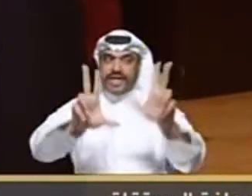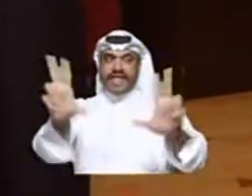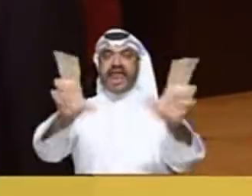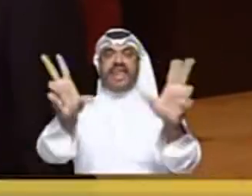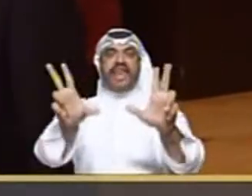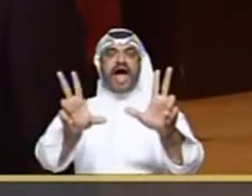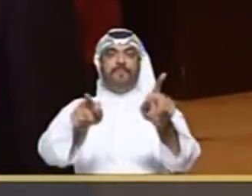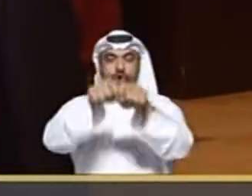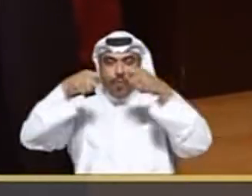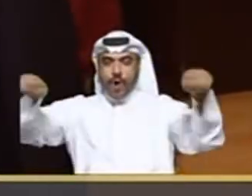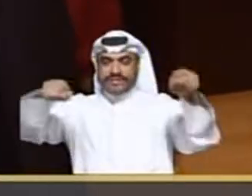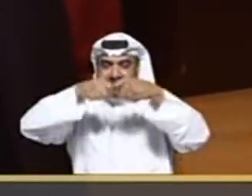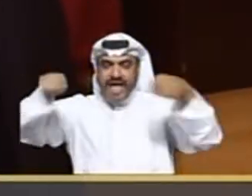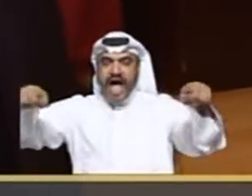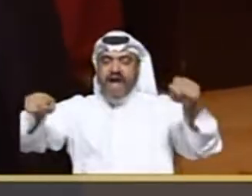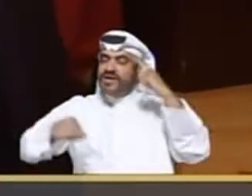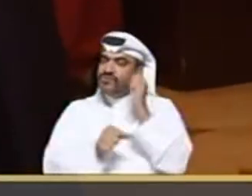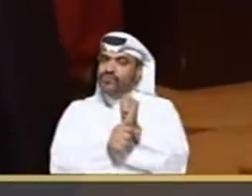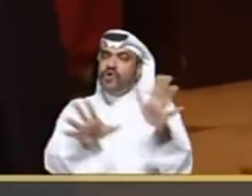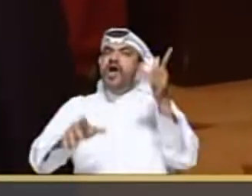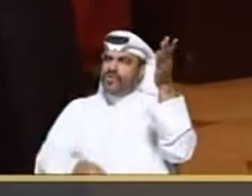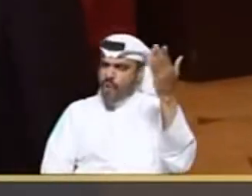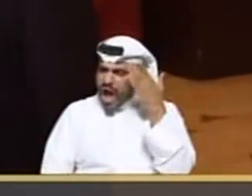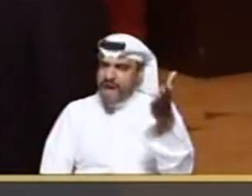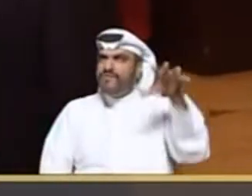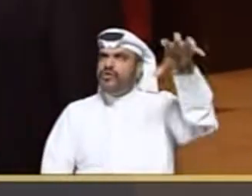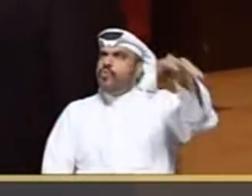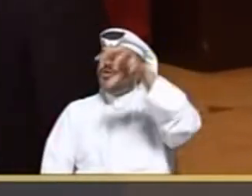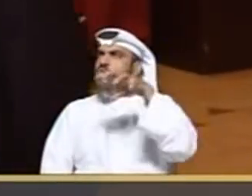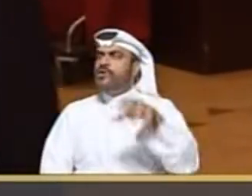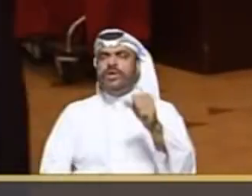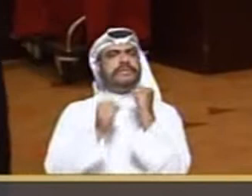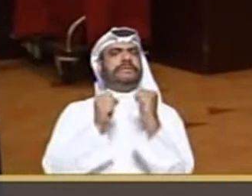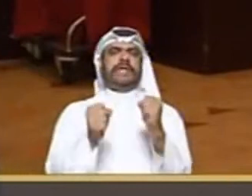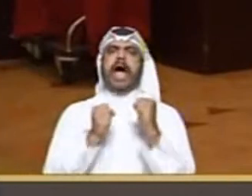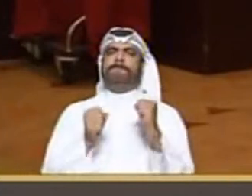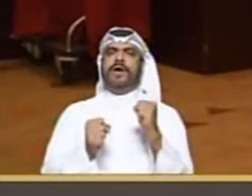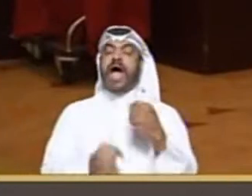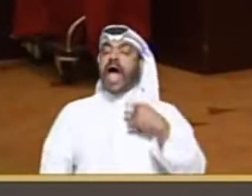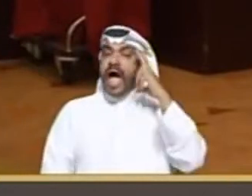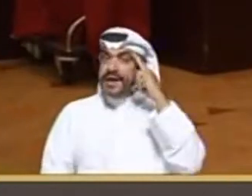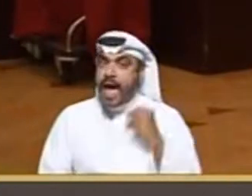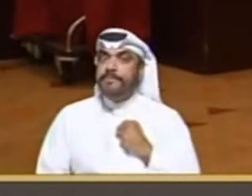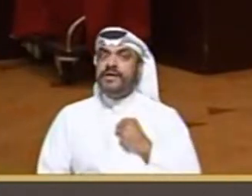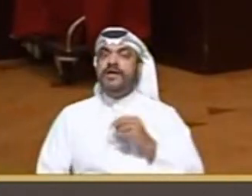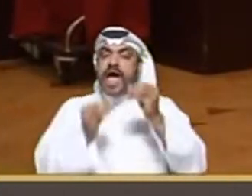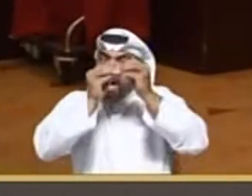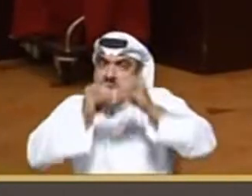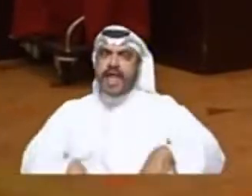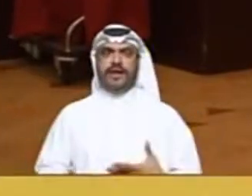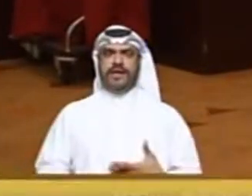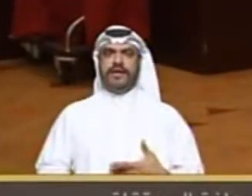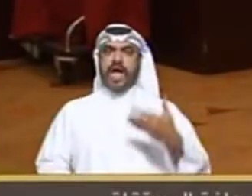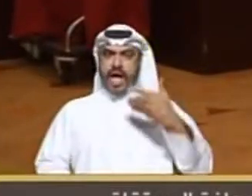نؤكد حتى الصحافة الورقية التي بدأت تتأثر وتتراجع، نريد أن نجد حل لهذه القضية وهذه المشكلة.